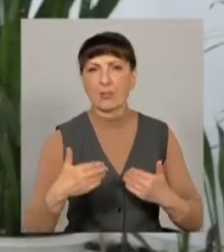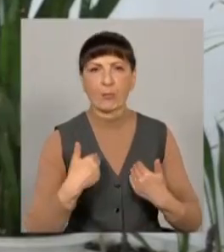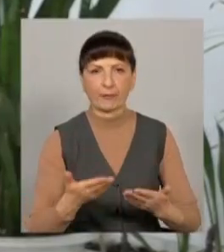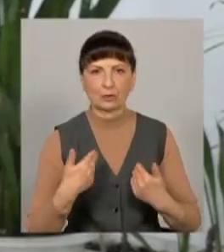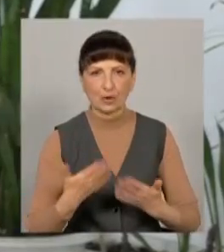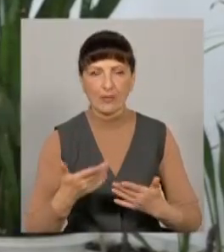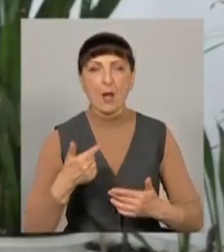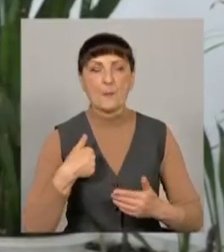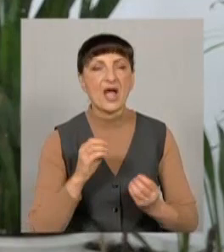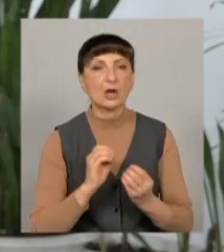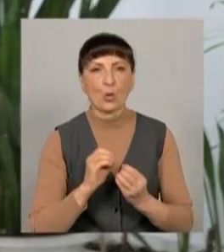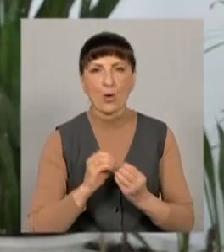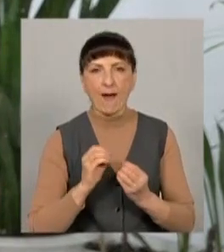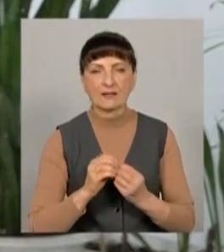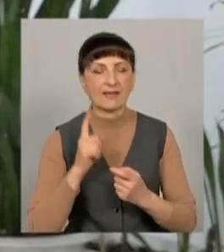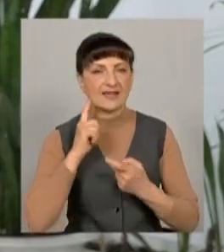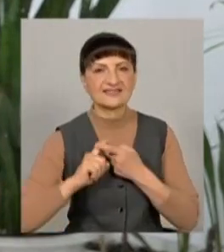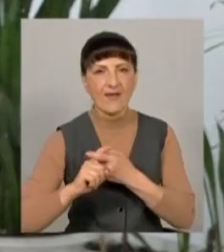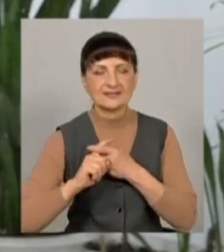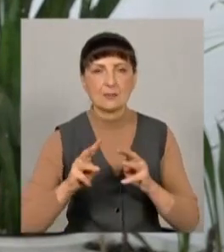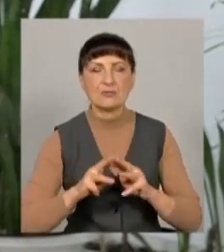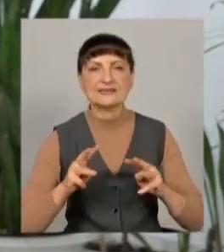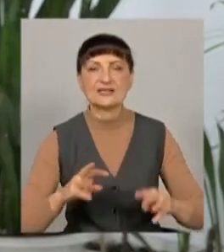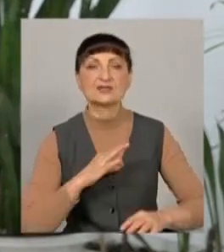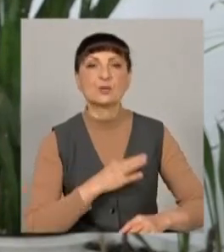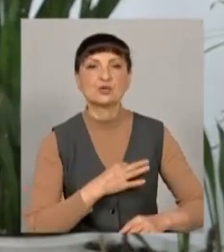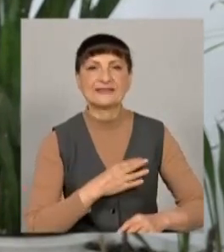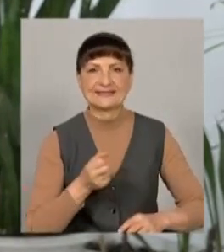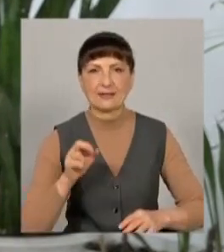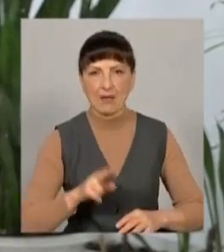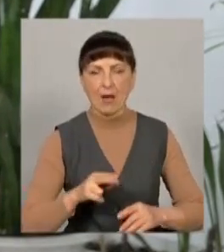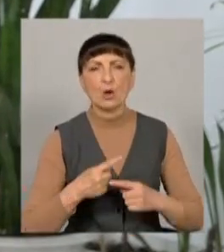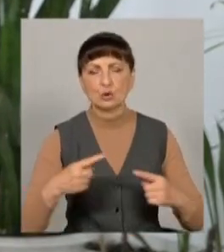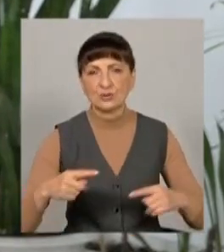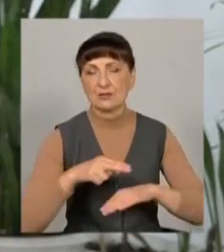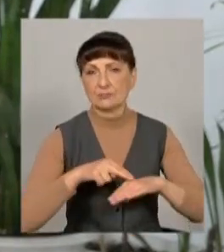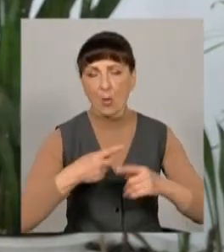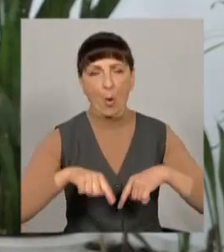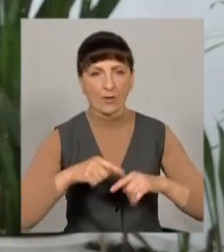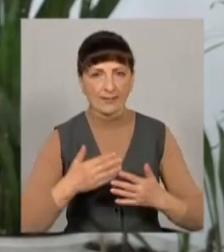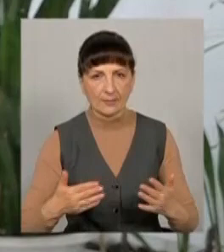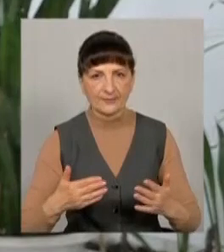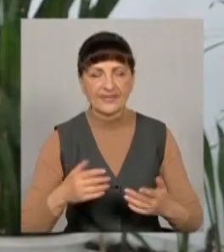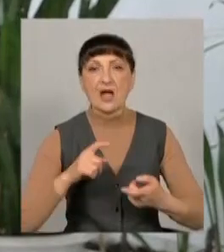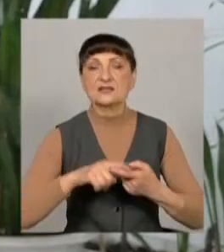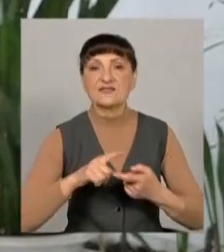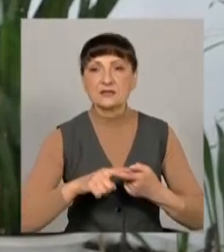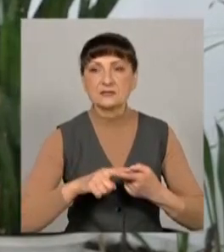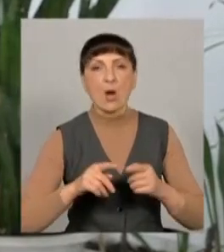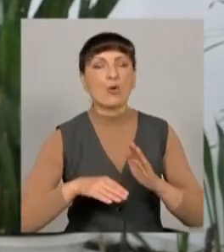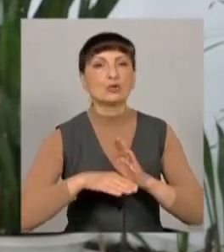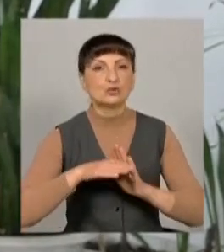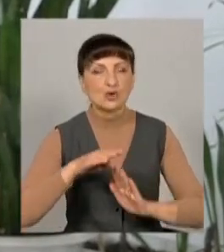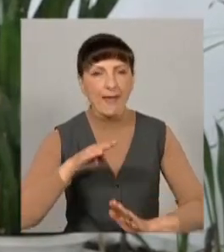предложений, и мы регулярно на связи с Министерством юстиции и с другими правоохранительными органами по